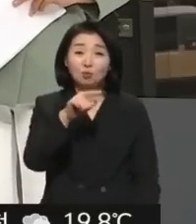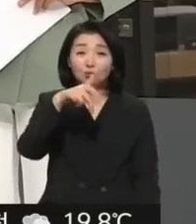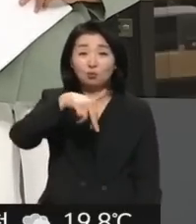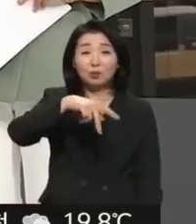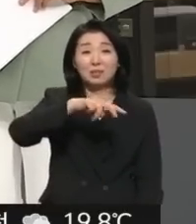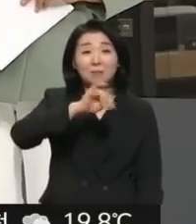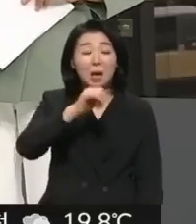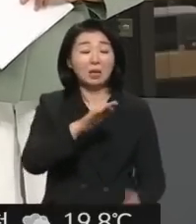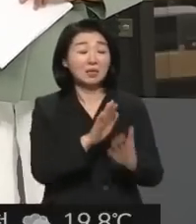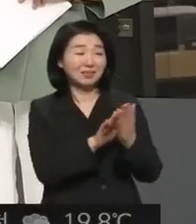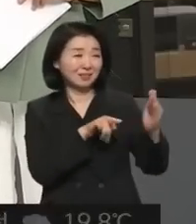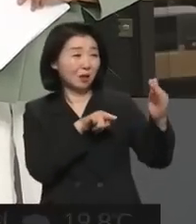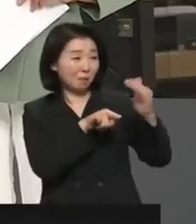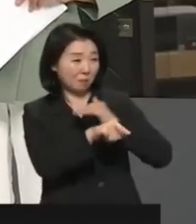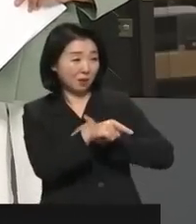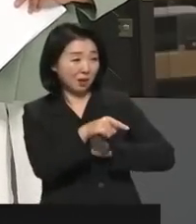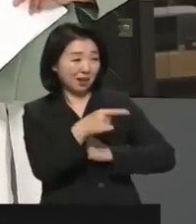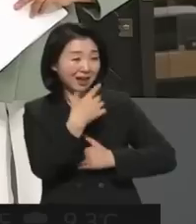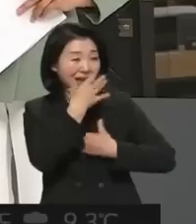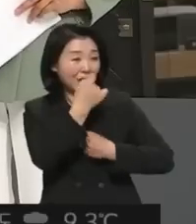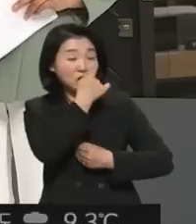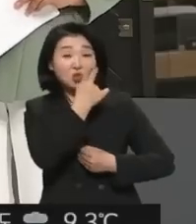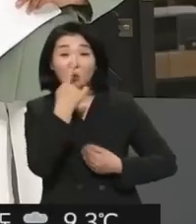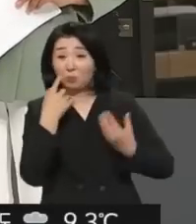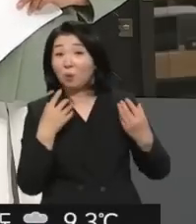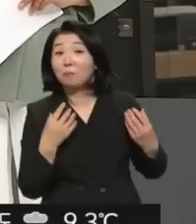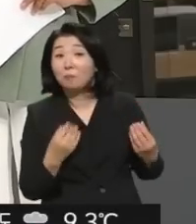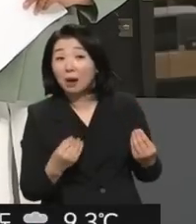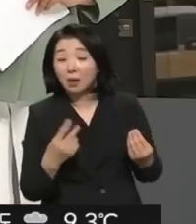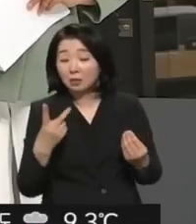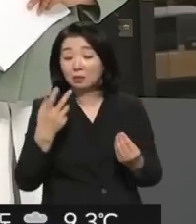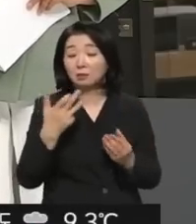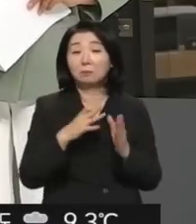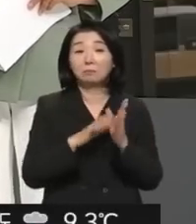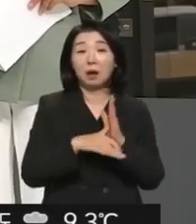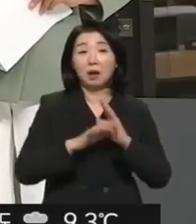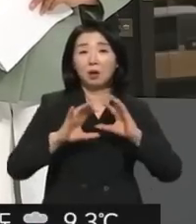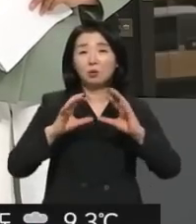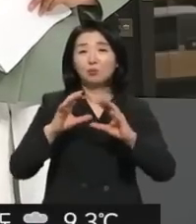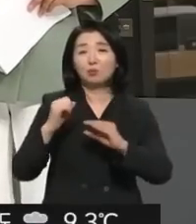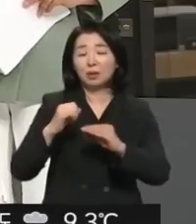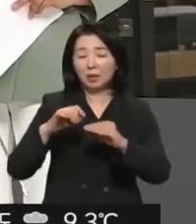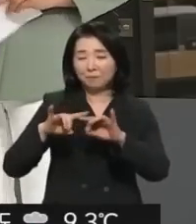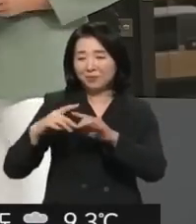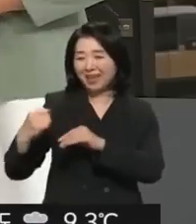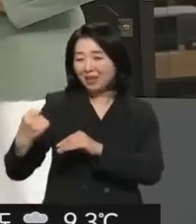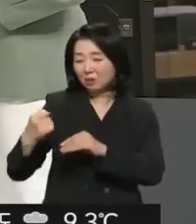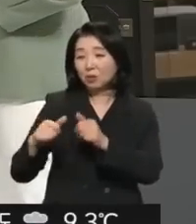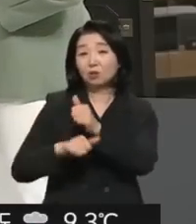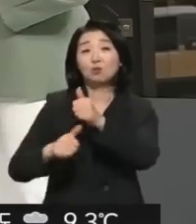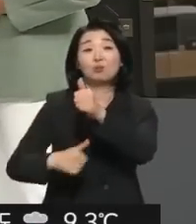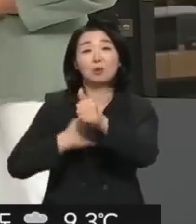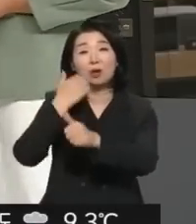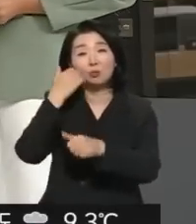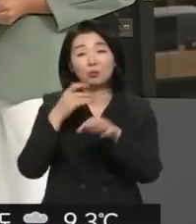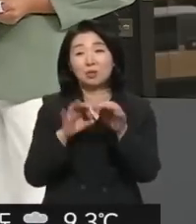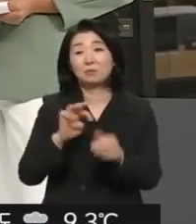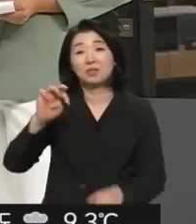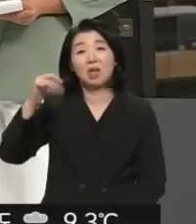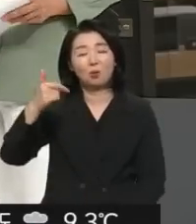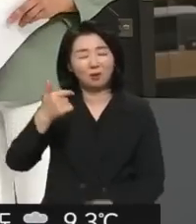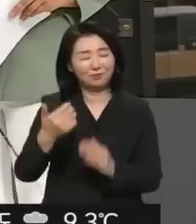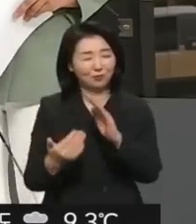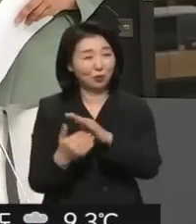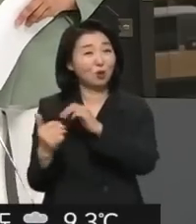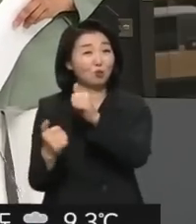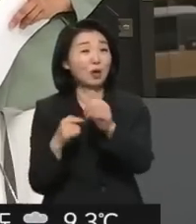직접 방문해서 안전을 점검했습니다. 2018년 국회 에너지특위위원장을 맡았던 김재원 최고위원